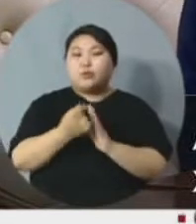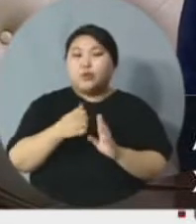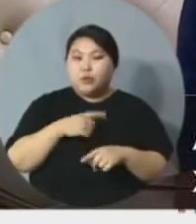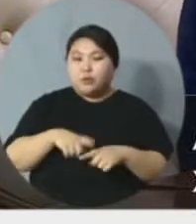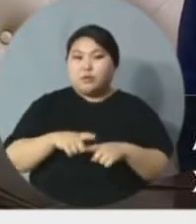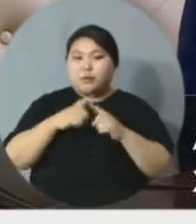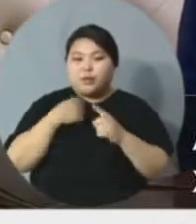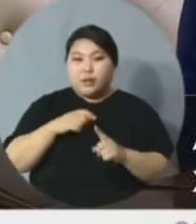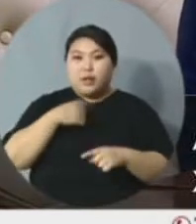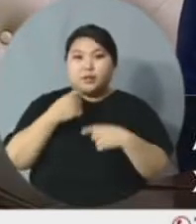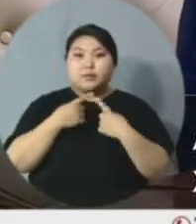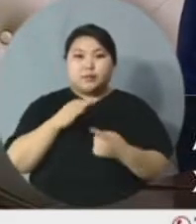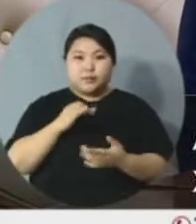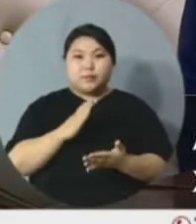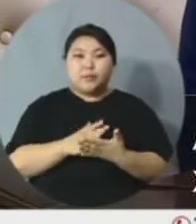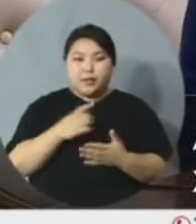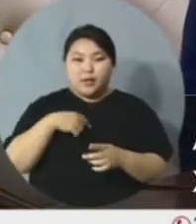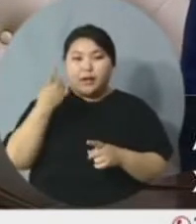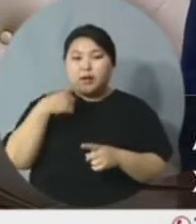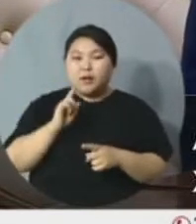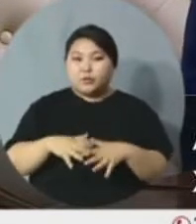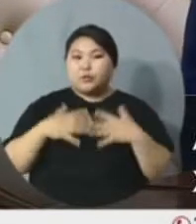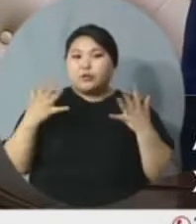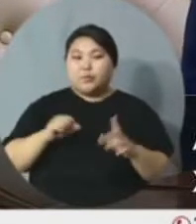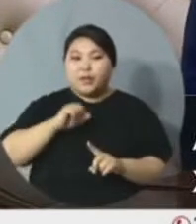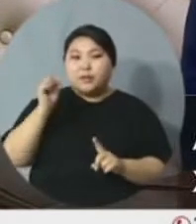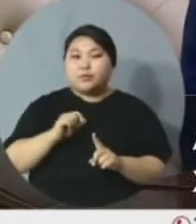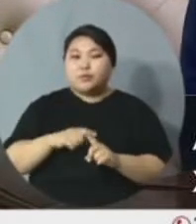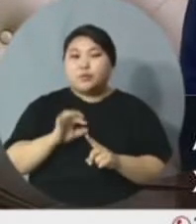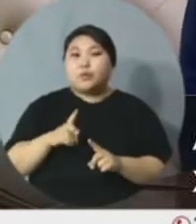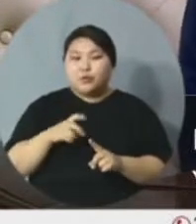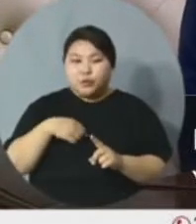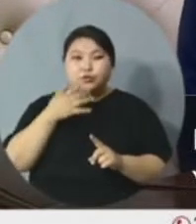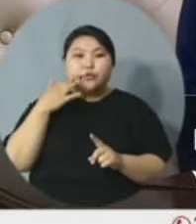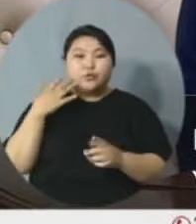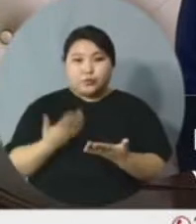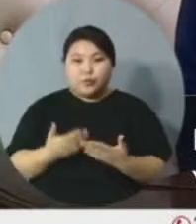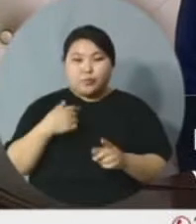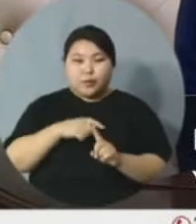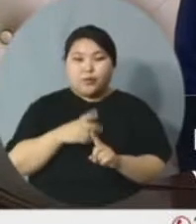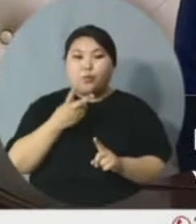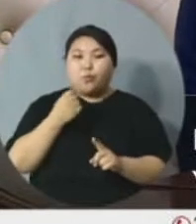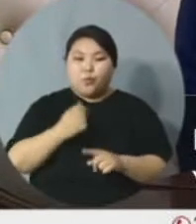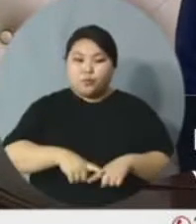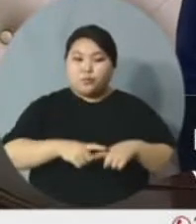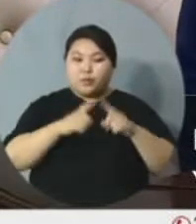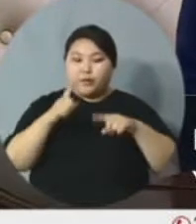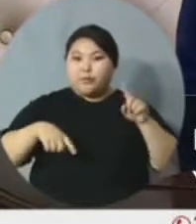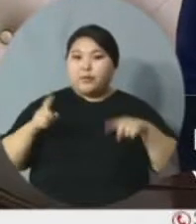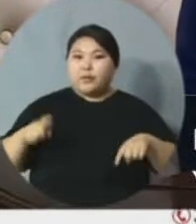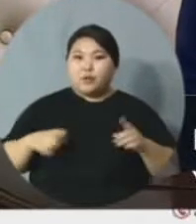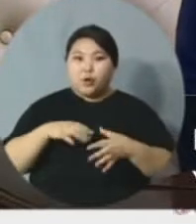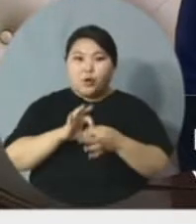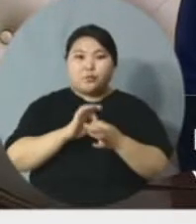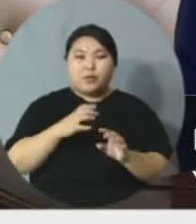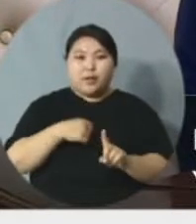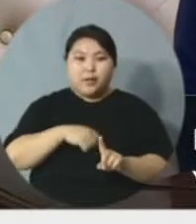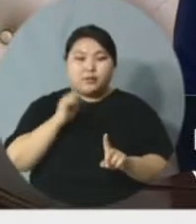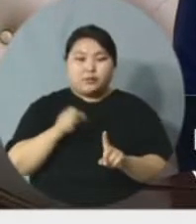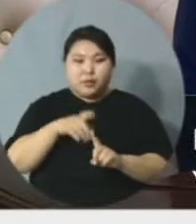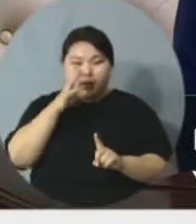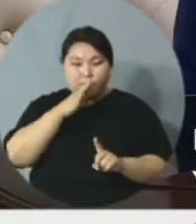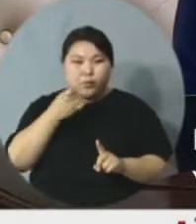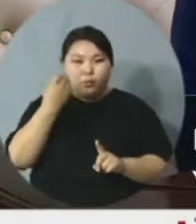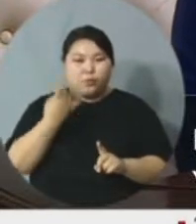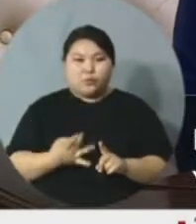үеийн мэдээлэлээс авах хүмүүс байж байгаа. За хамгийн түрүүний асуудал нь юусоо миний инфляцтай холбоотой асуудал одоо